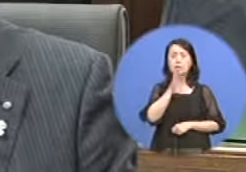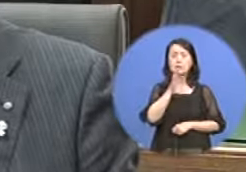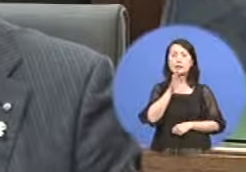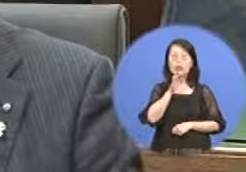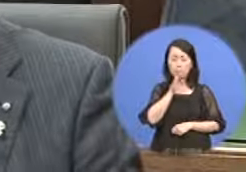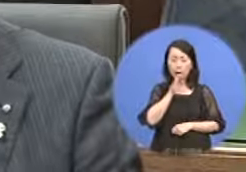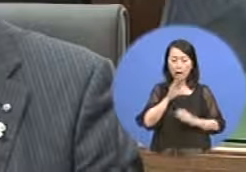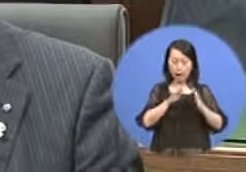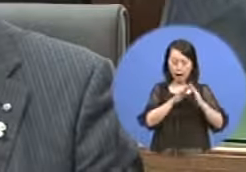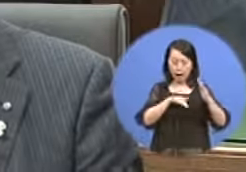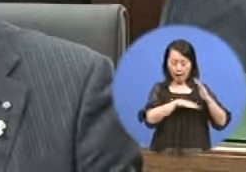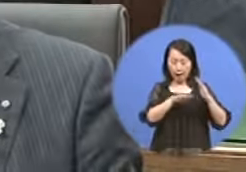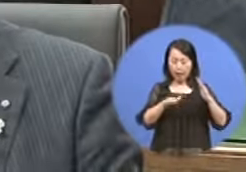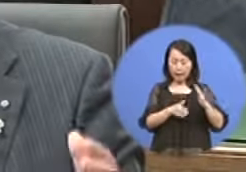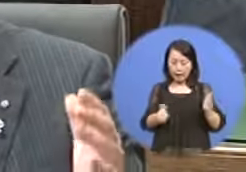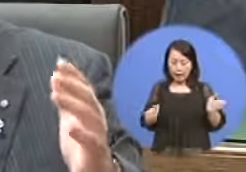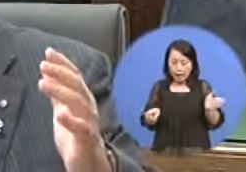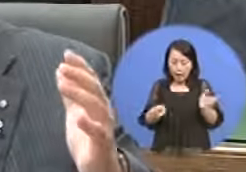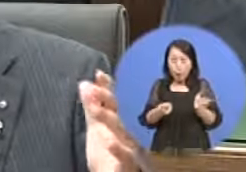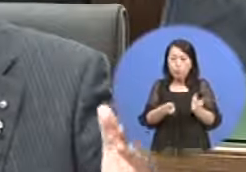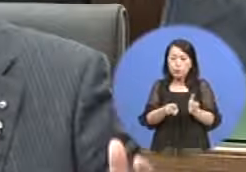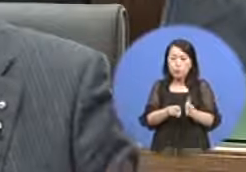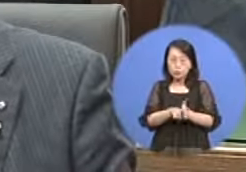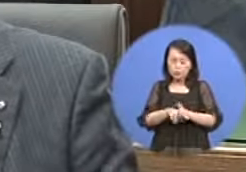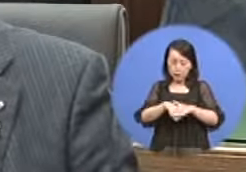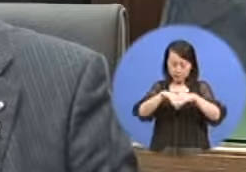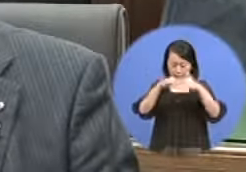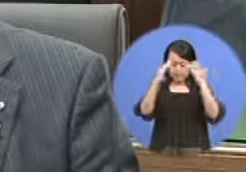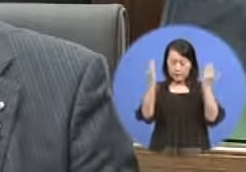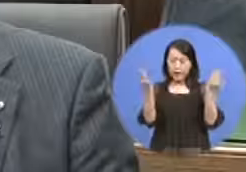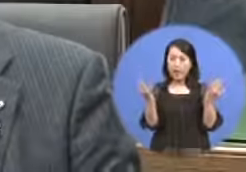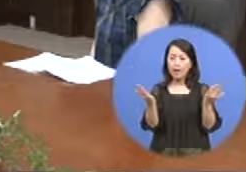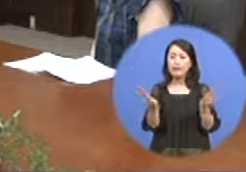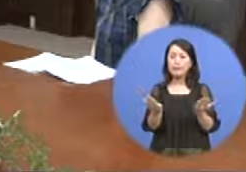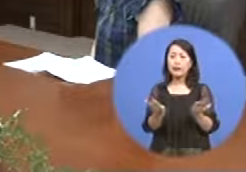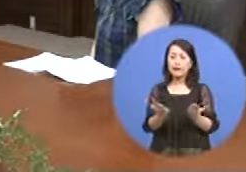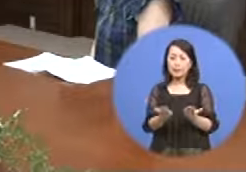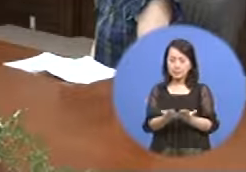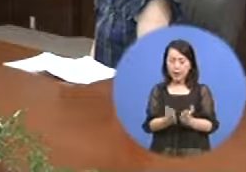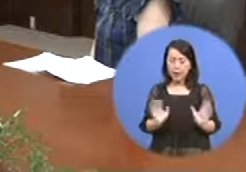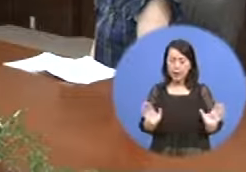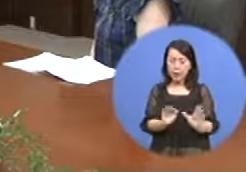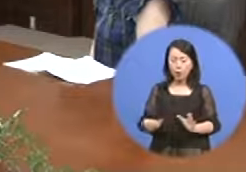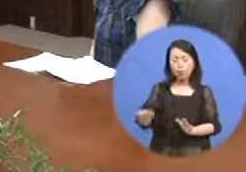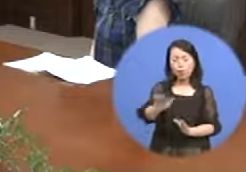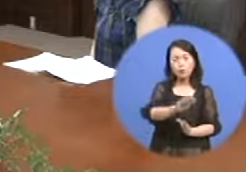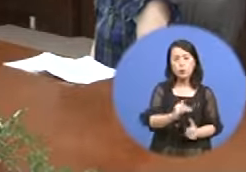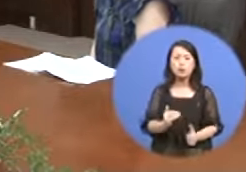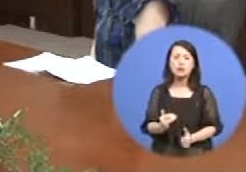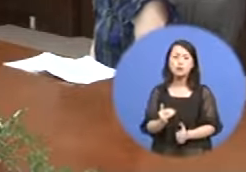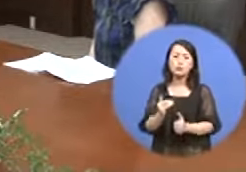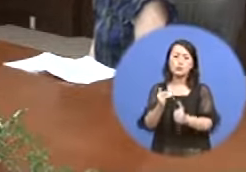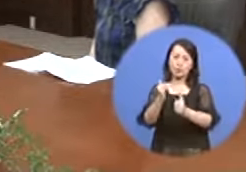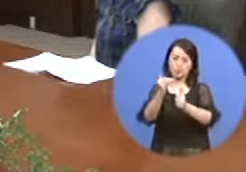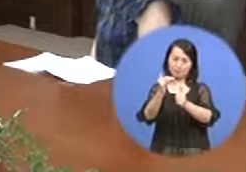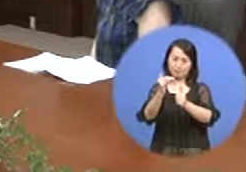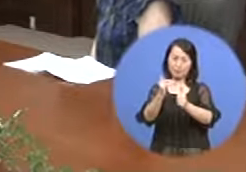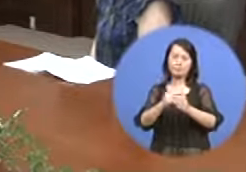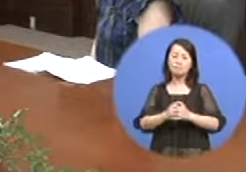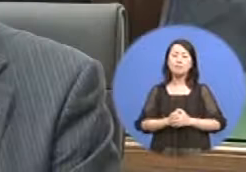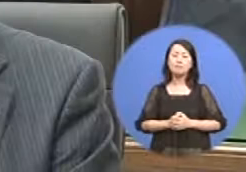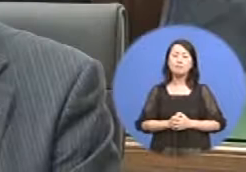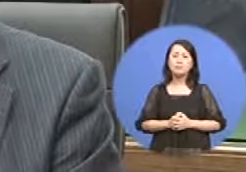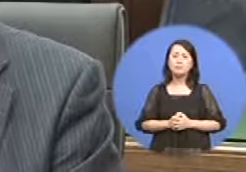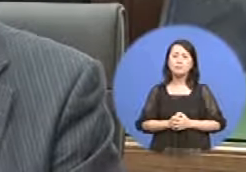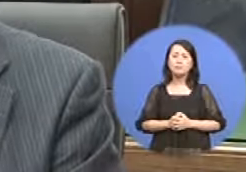家庭を含むね、はい、大きな流れの中で子どもたちが育っていくんだということなんです。です